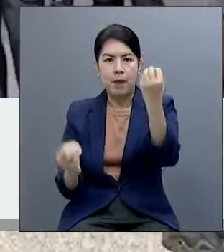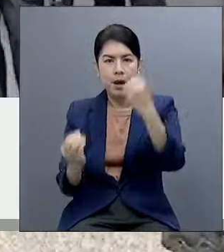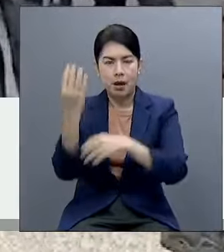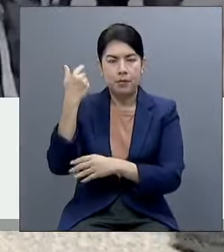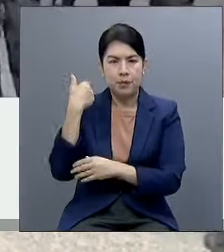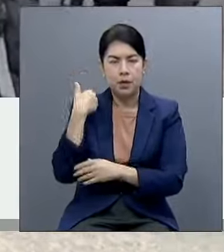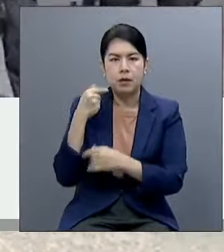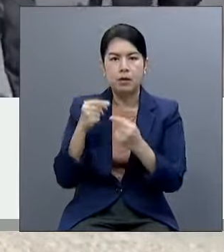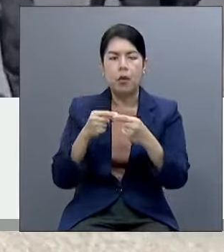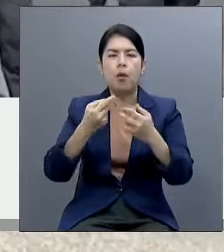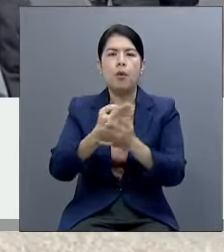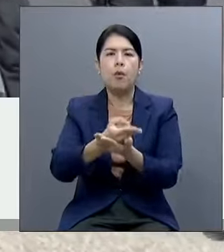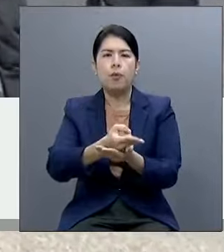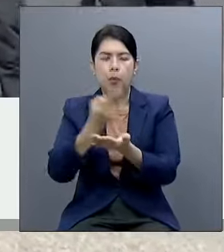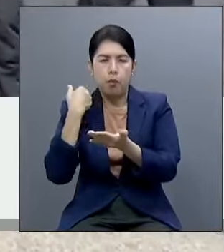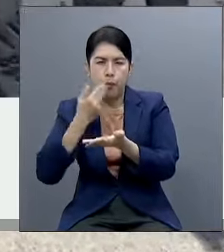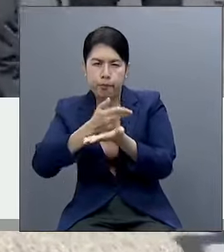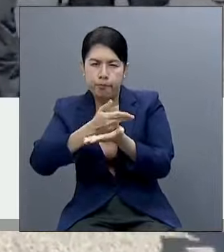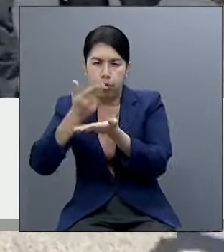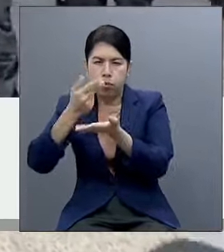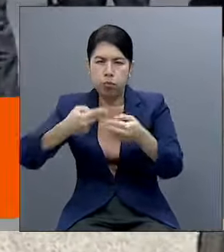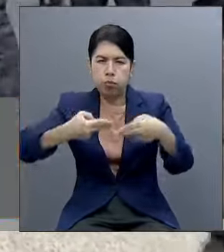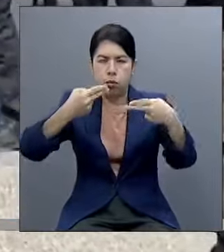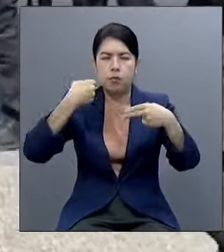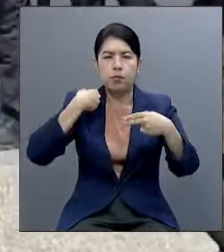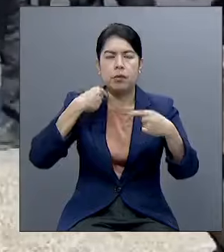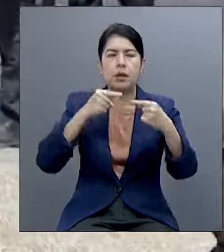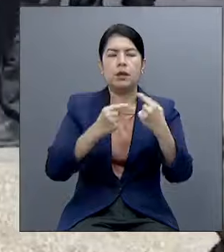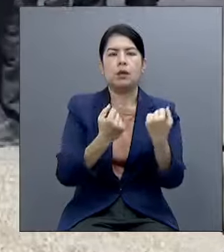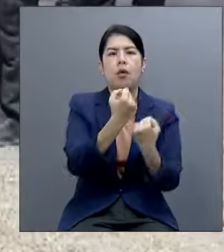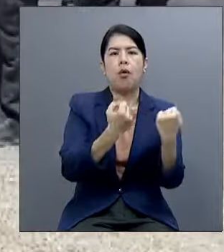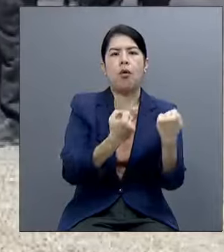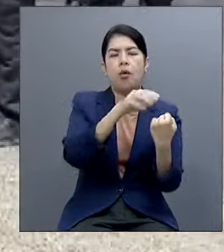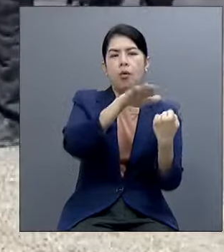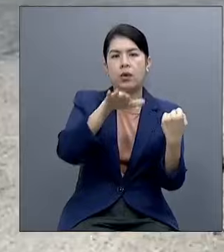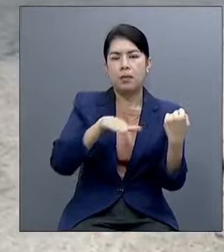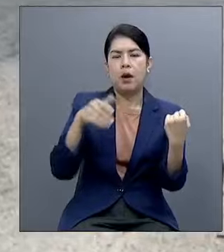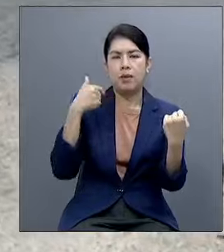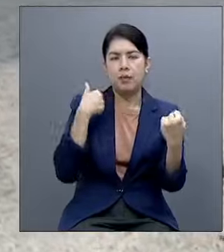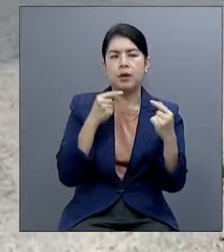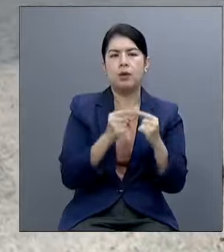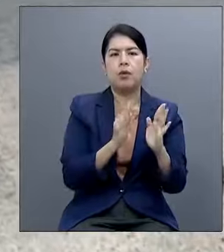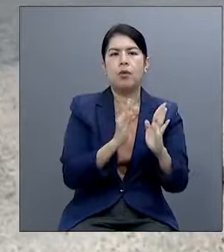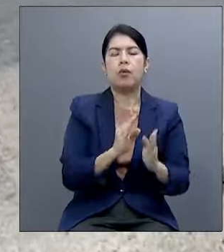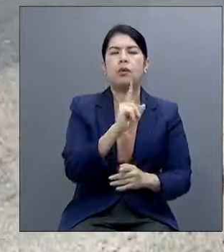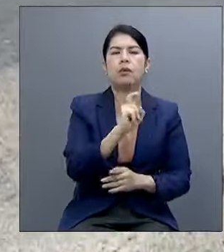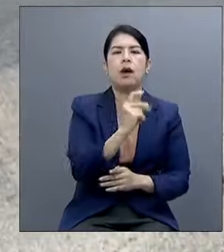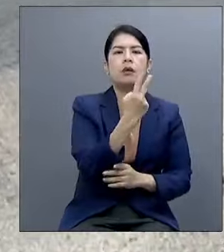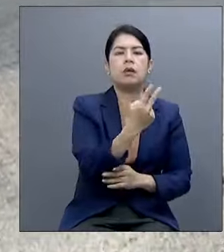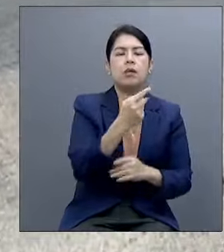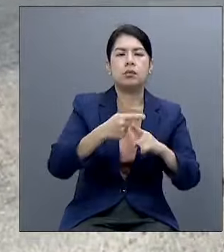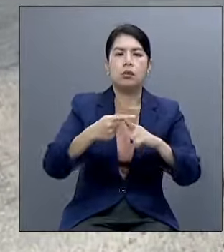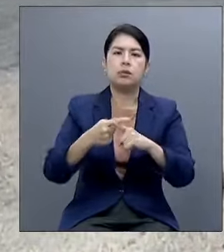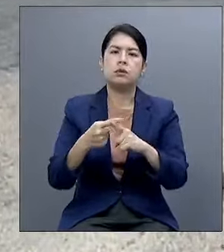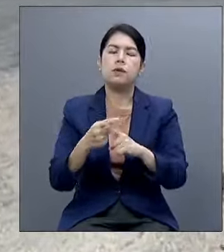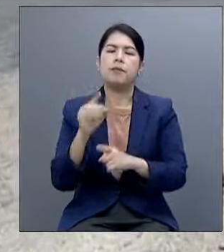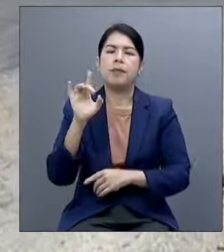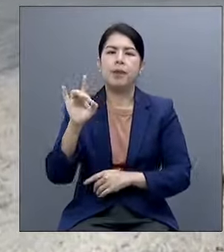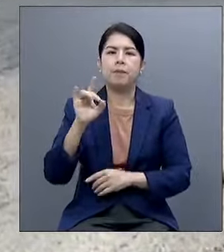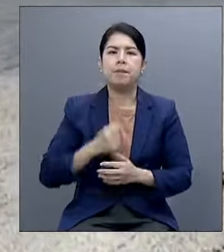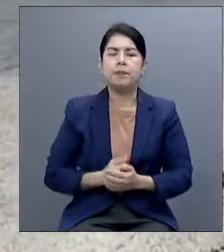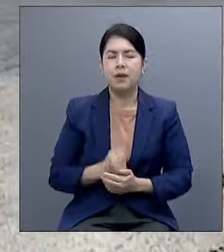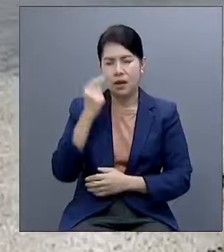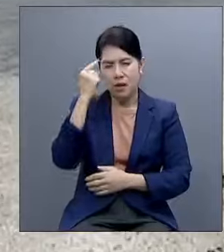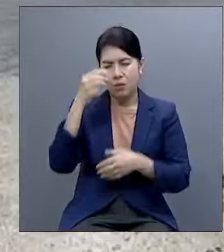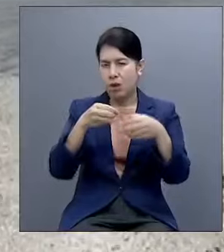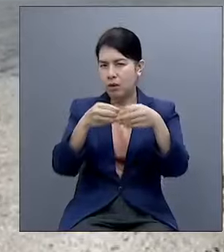ชนิดยิงใส่รถยนต์กระบะทำให้เจ้าหน้าที่เสียชีวิต2และบาดเจ็บ8นายดังกล่าวส่วนสาเหตุเชื่อว่าเป็นฝีมือของสมาชิก